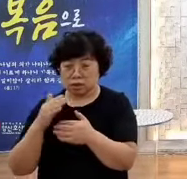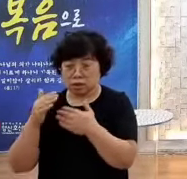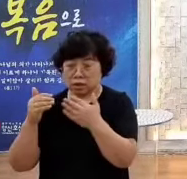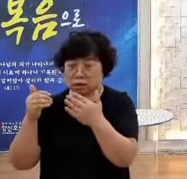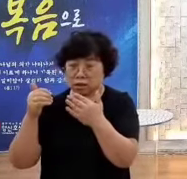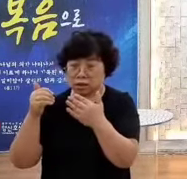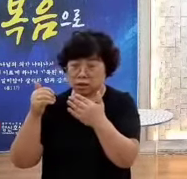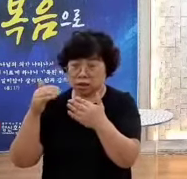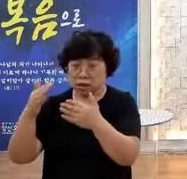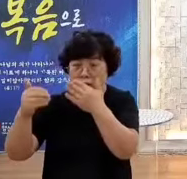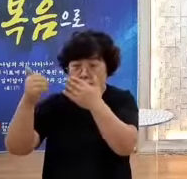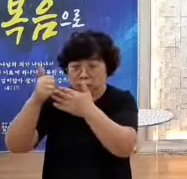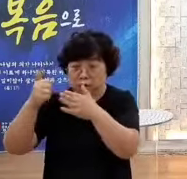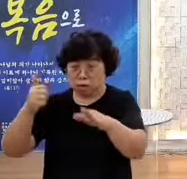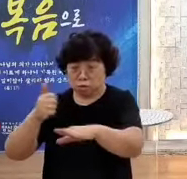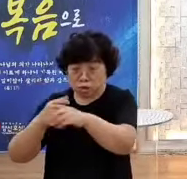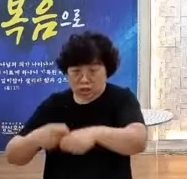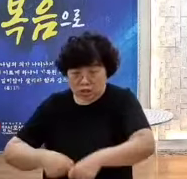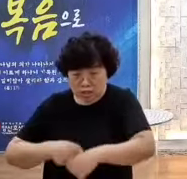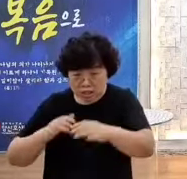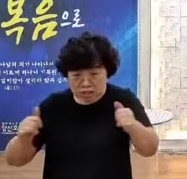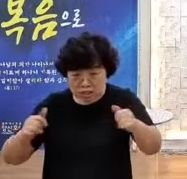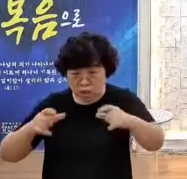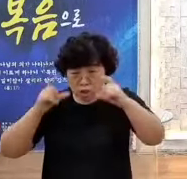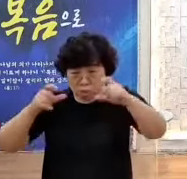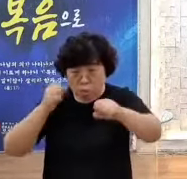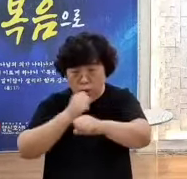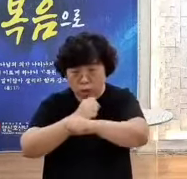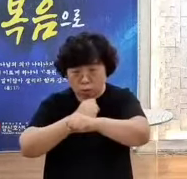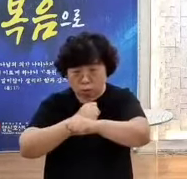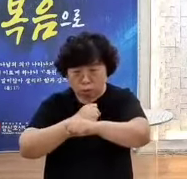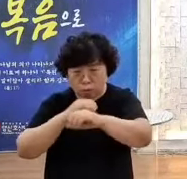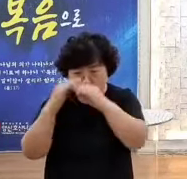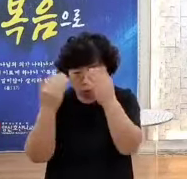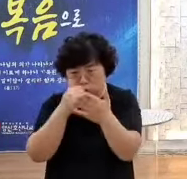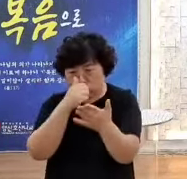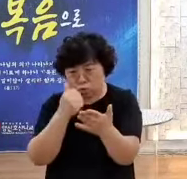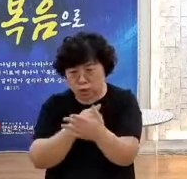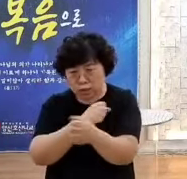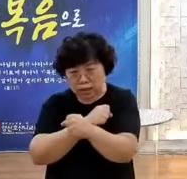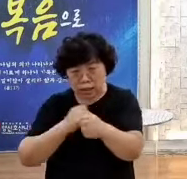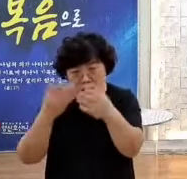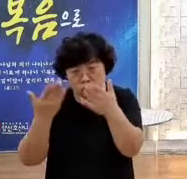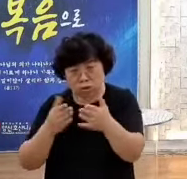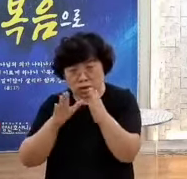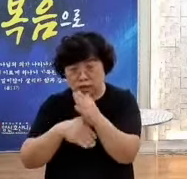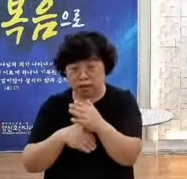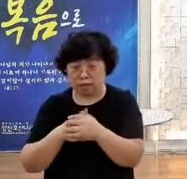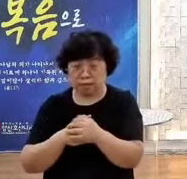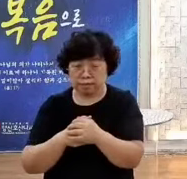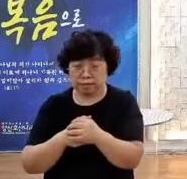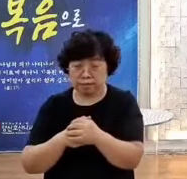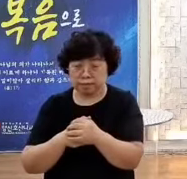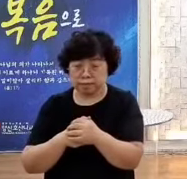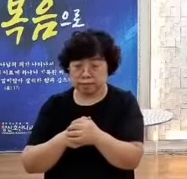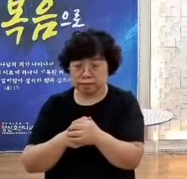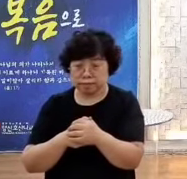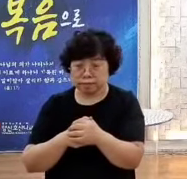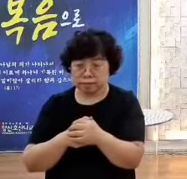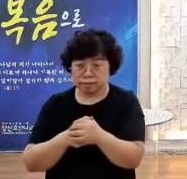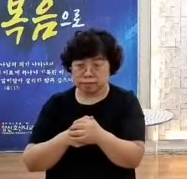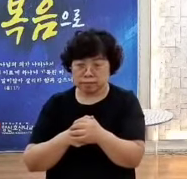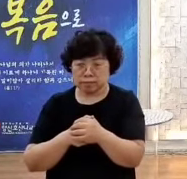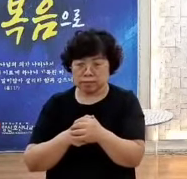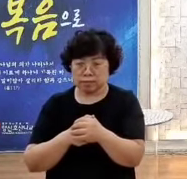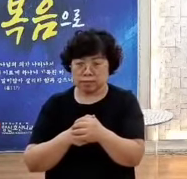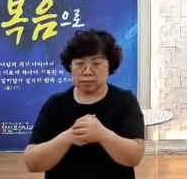하나님께서 여러분 우리를 의롭다고 선포하셨고 그 모든 죄를 사하신 것. 자, 죄를 사하신 것이 제가 지난주에 말씀드렸죠. 엄밀히